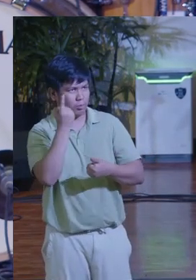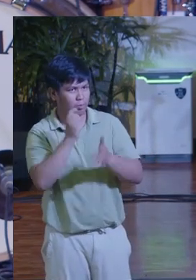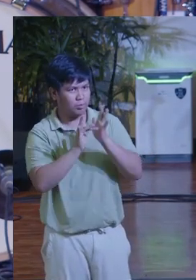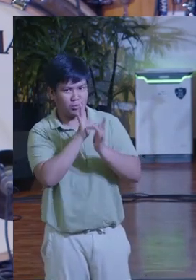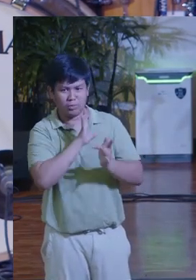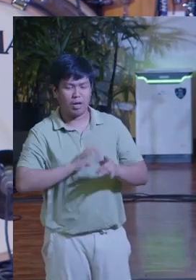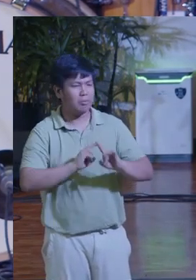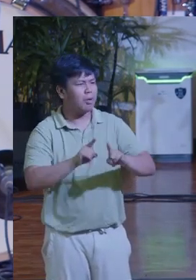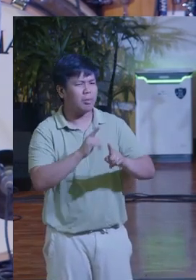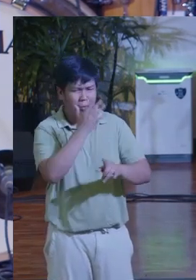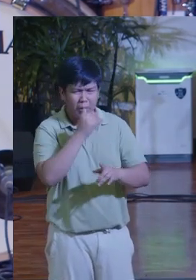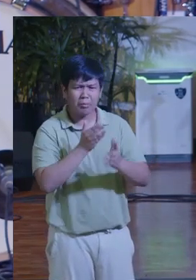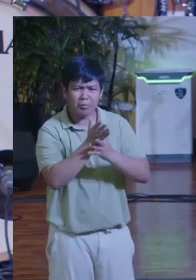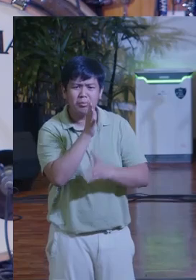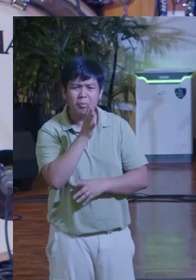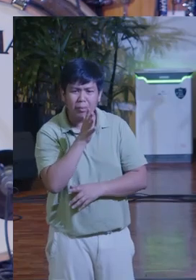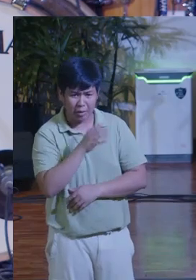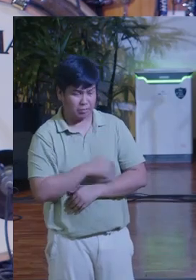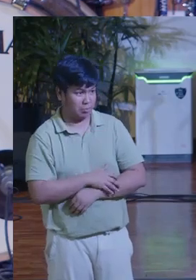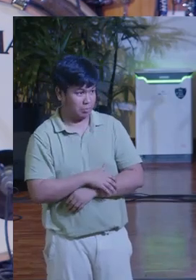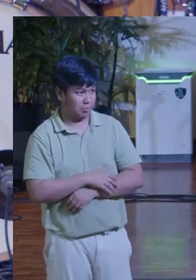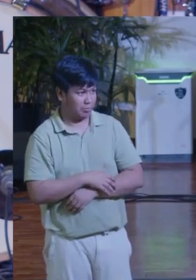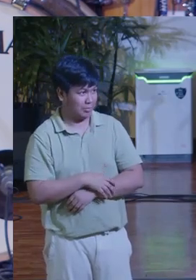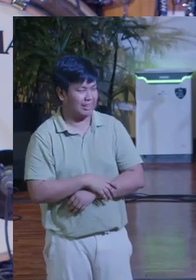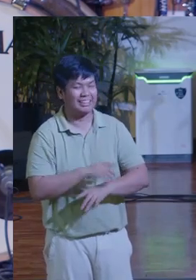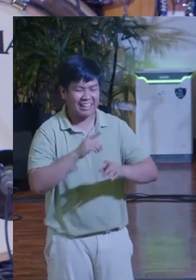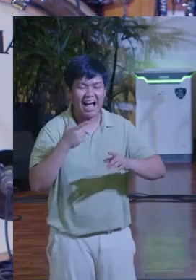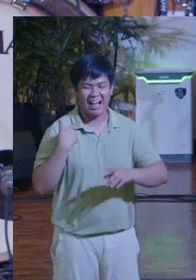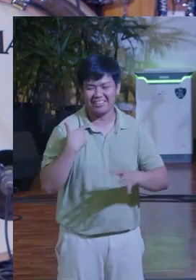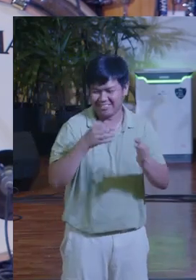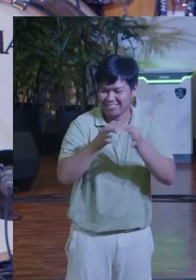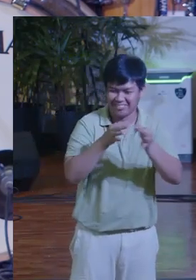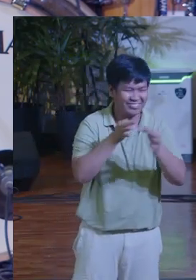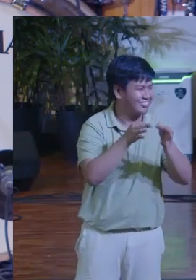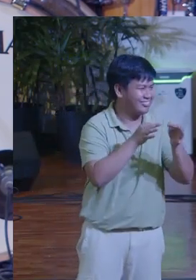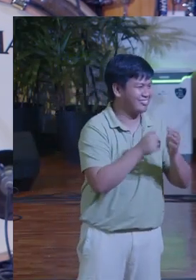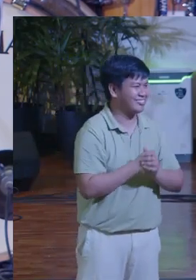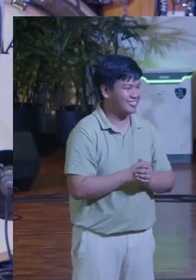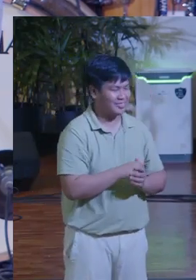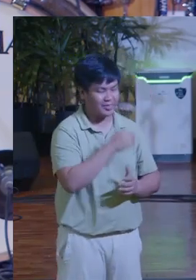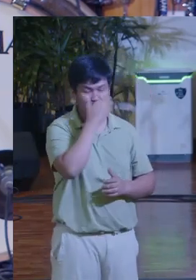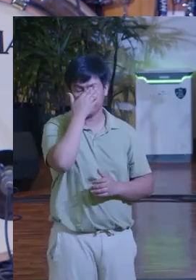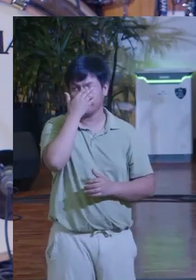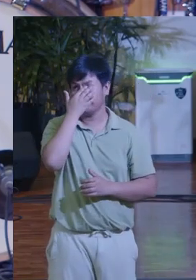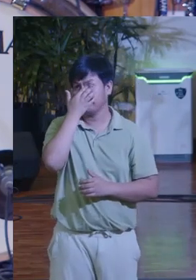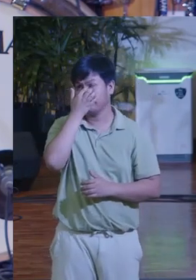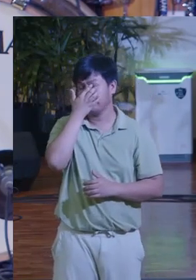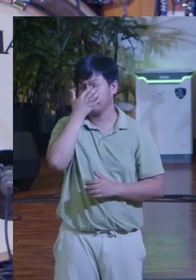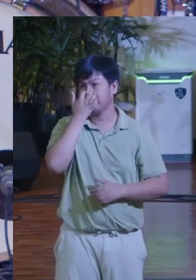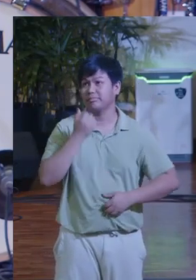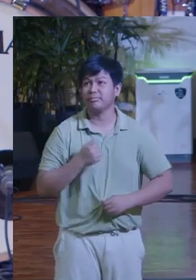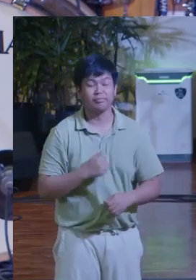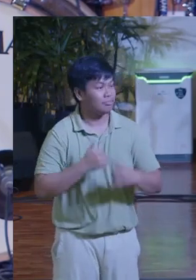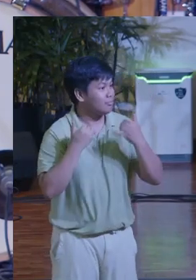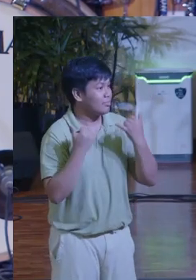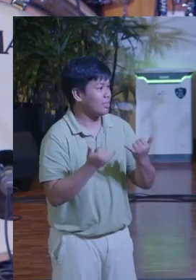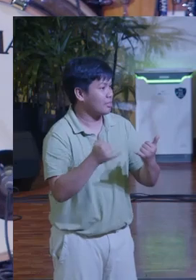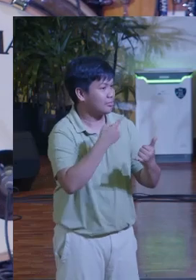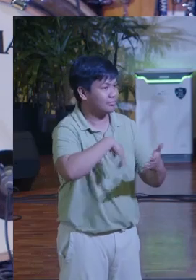Exodus chapter 2 verses 1 to 10. Sa salaysay na aralin natin ngayong hapong